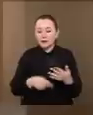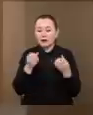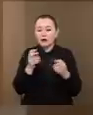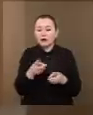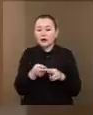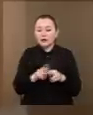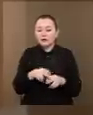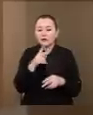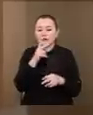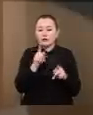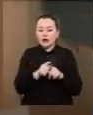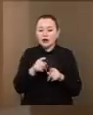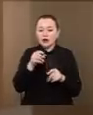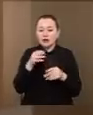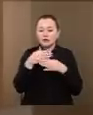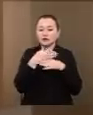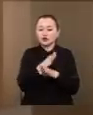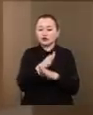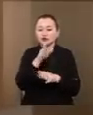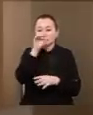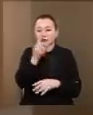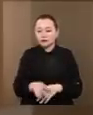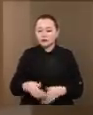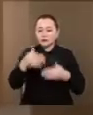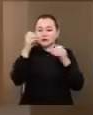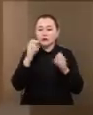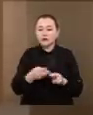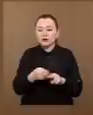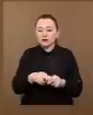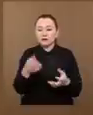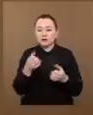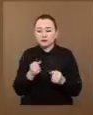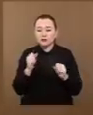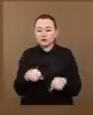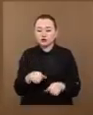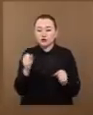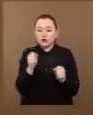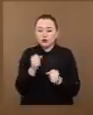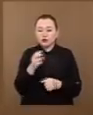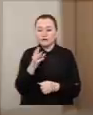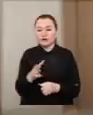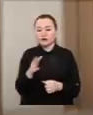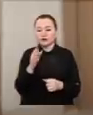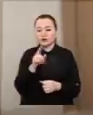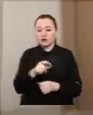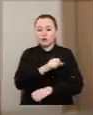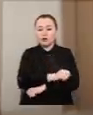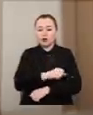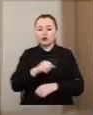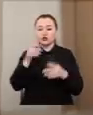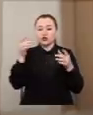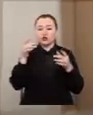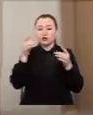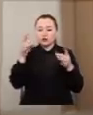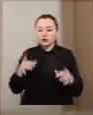это? Вот такая щель по всей стене идет. Ну как можно вот это было принимать? Холодно в квартире? Так у вас же балкон не застеклен. Вот